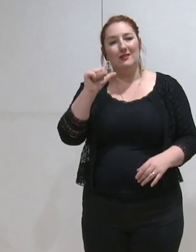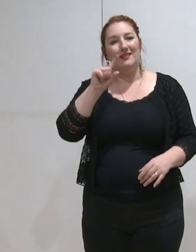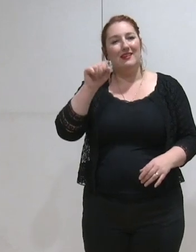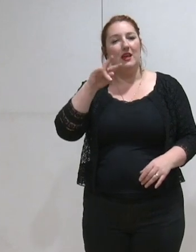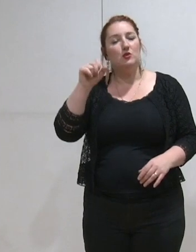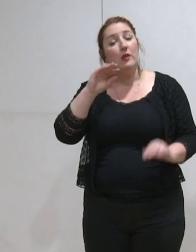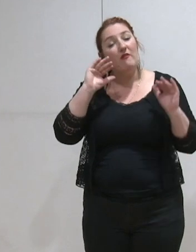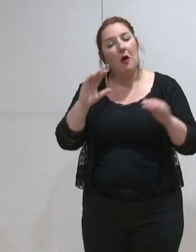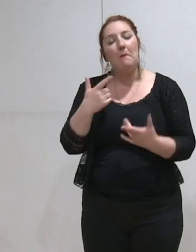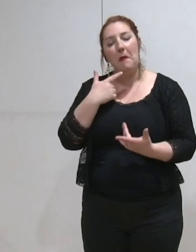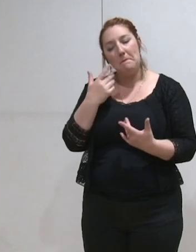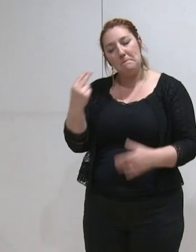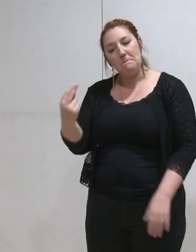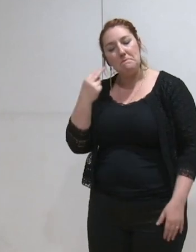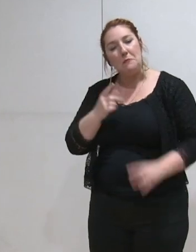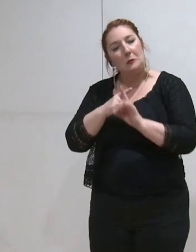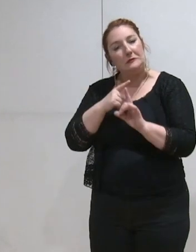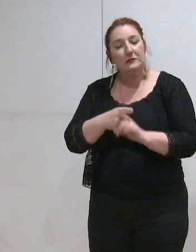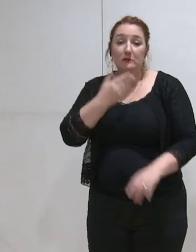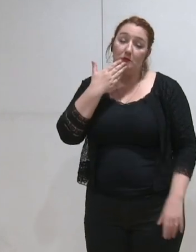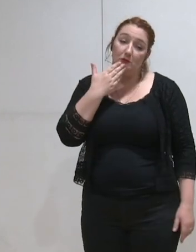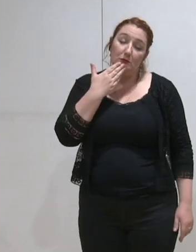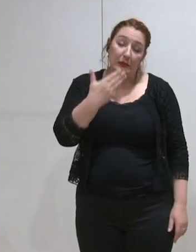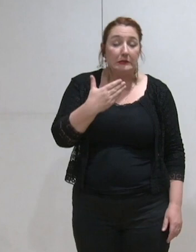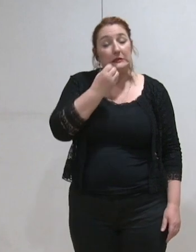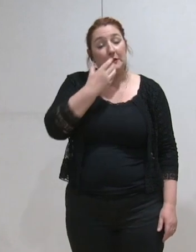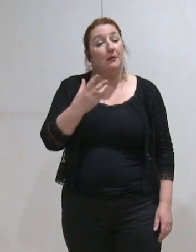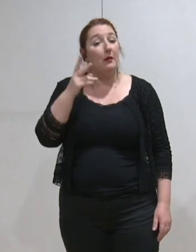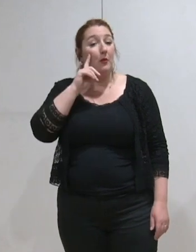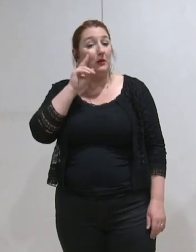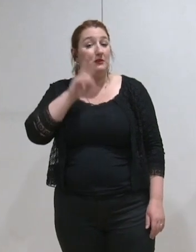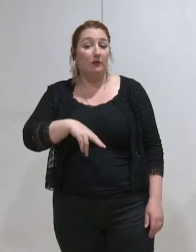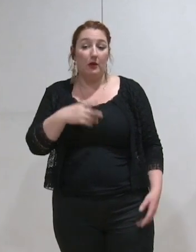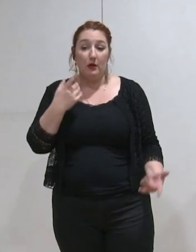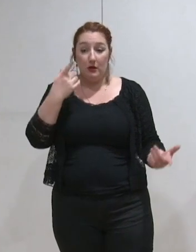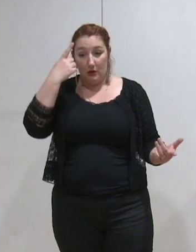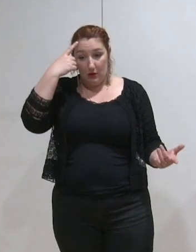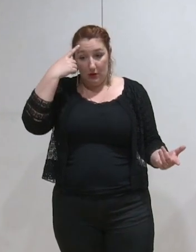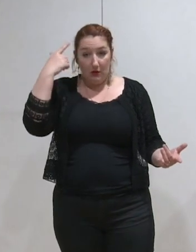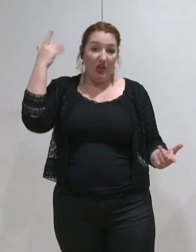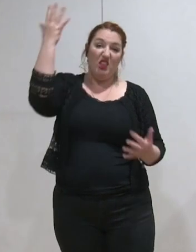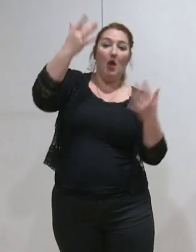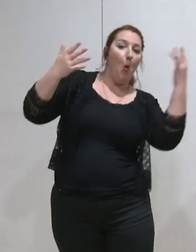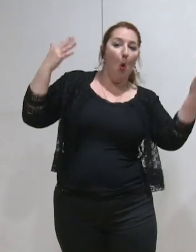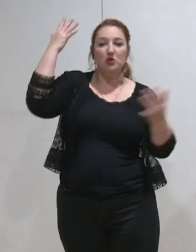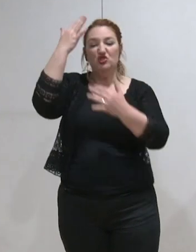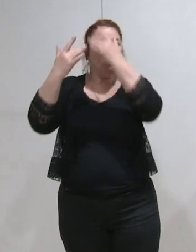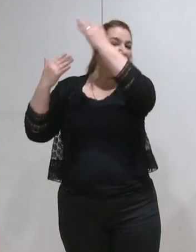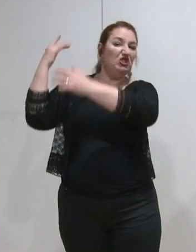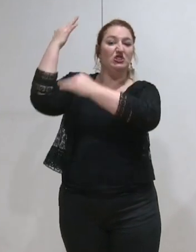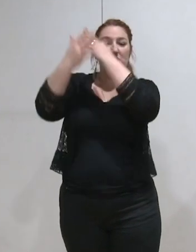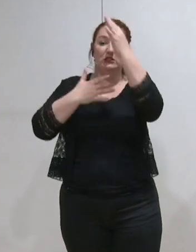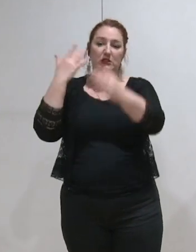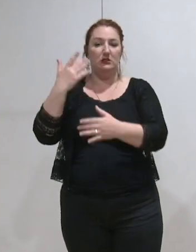sur cette délibération c'est bien parce que c'est vrai que il y a pas forcément de débat idéologique hyper hyper